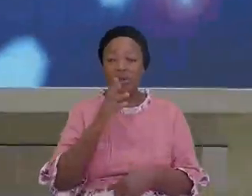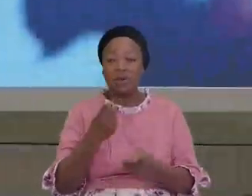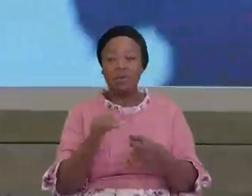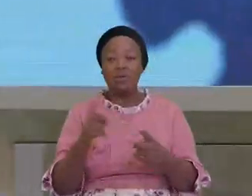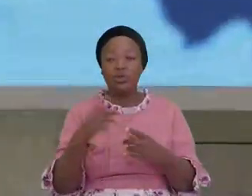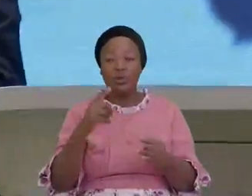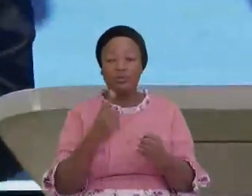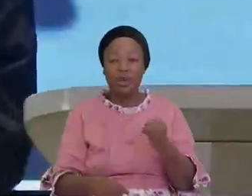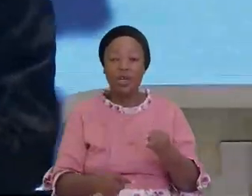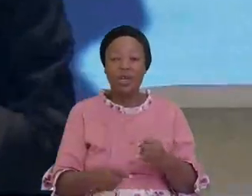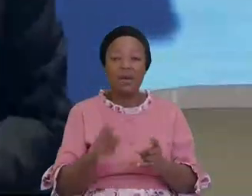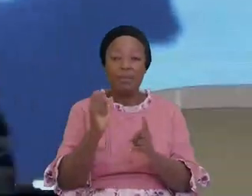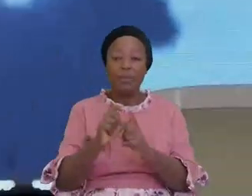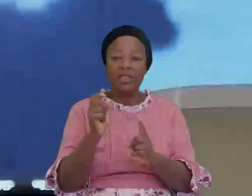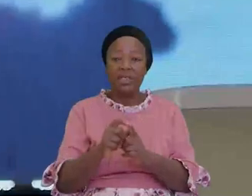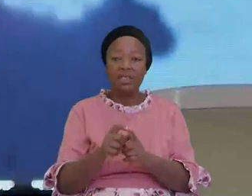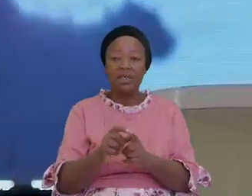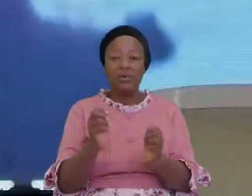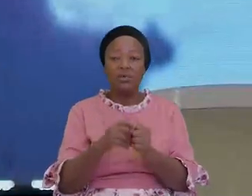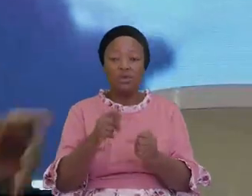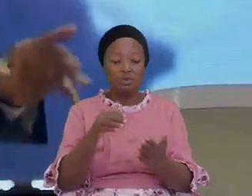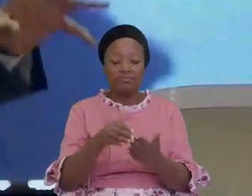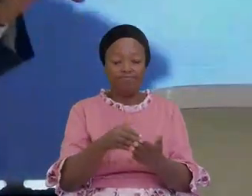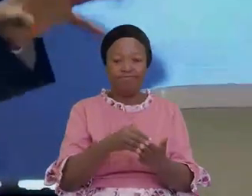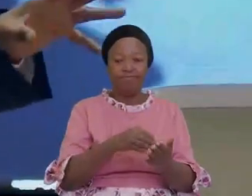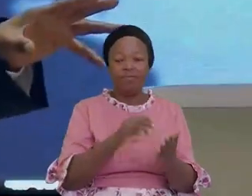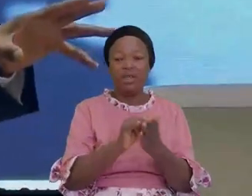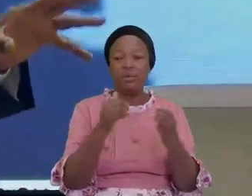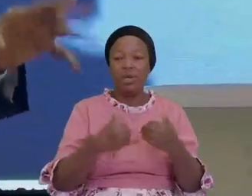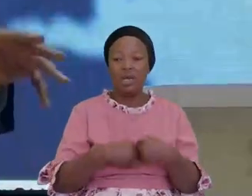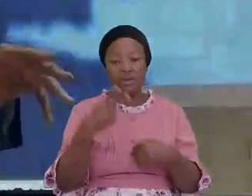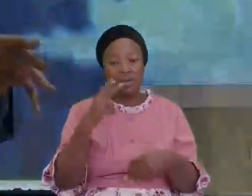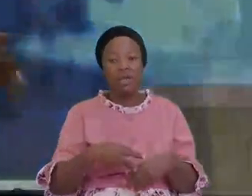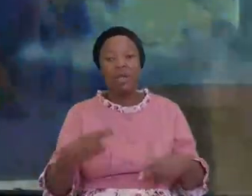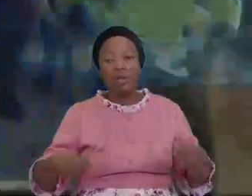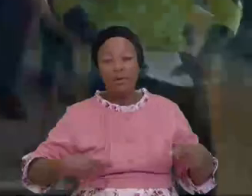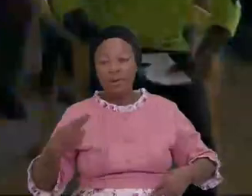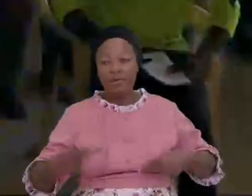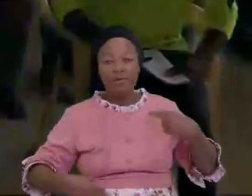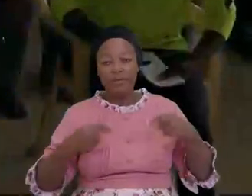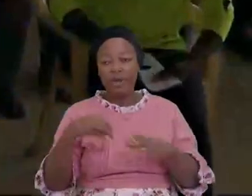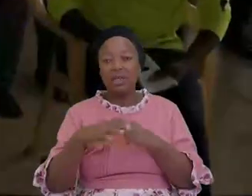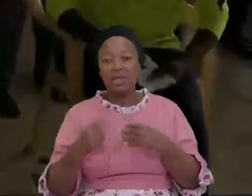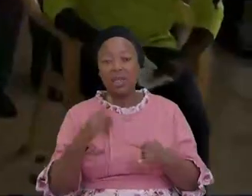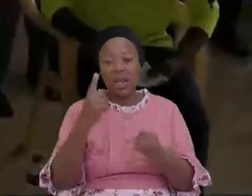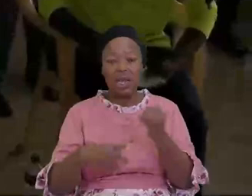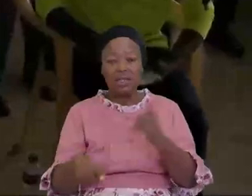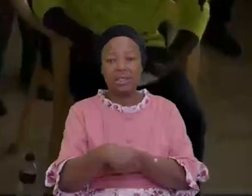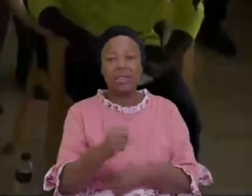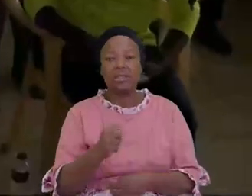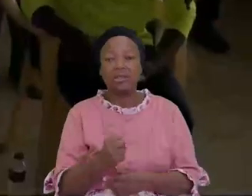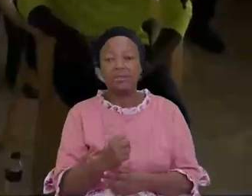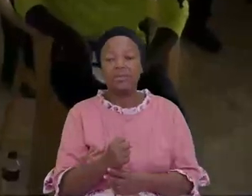Aujourd'hui, nous considérons le dernier message de la série que nous avions eu, le réveil dans les